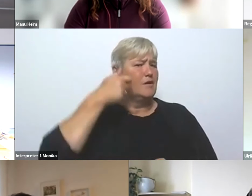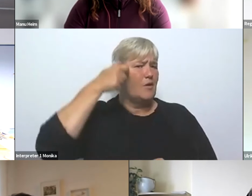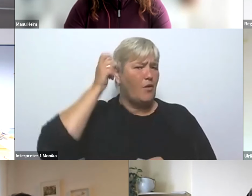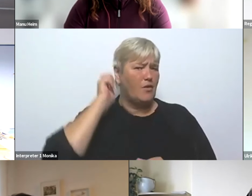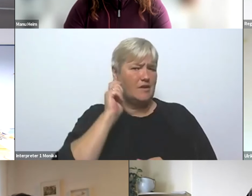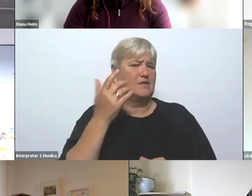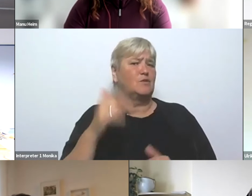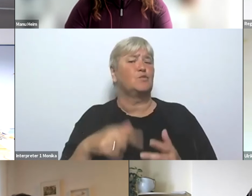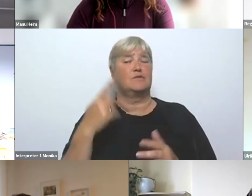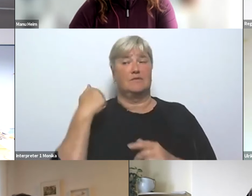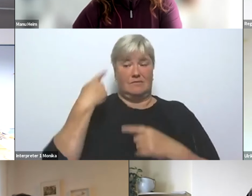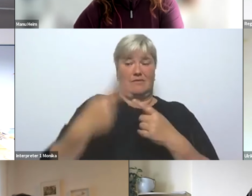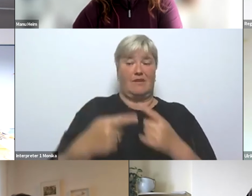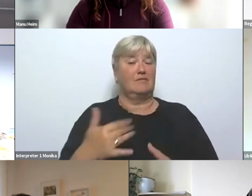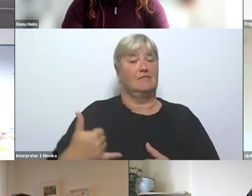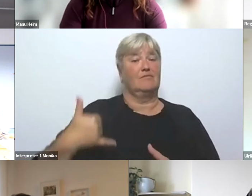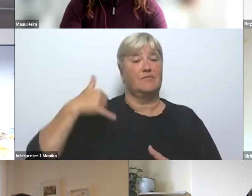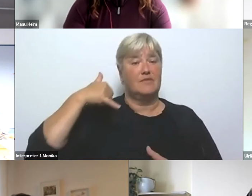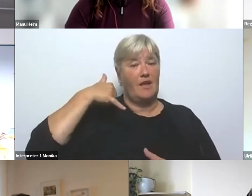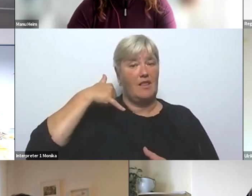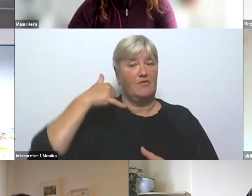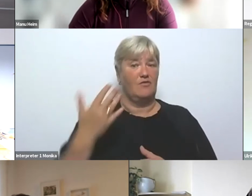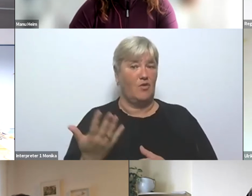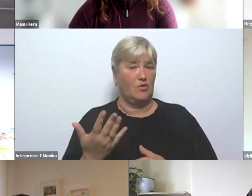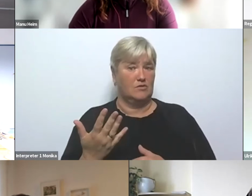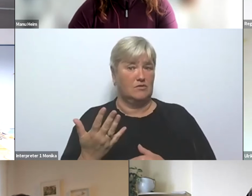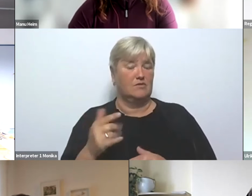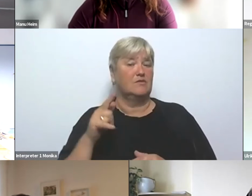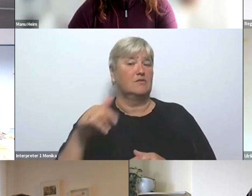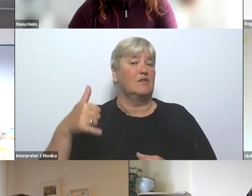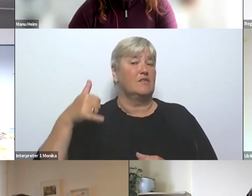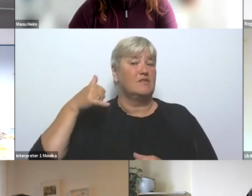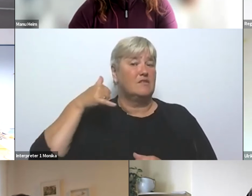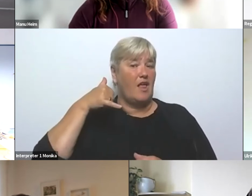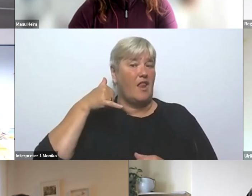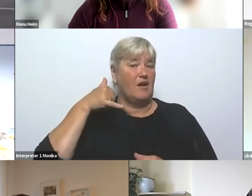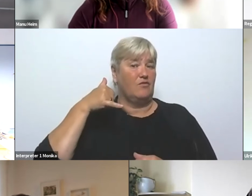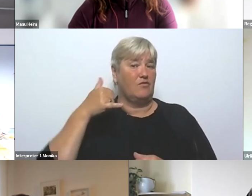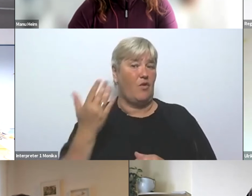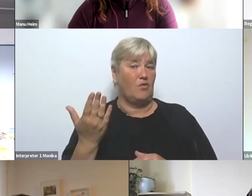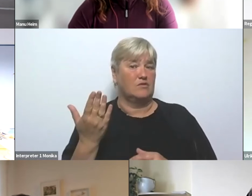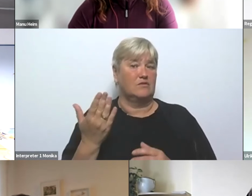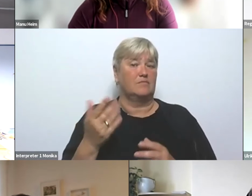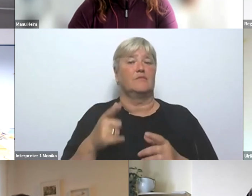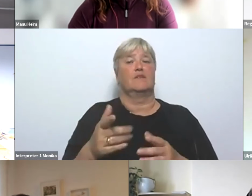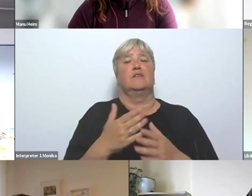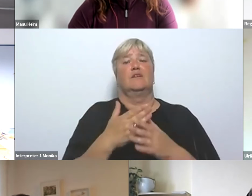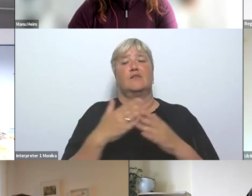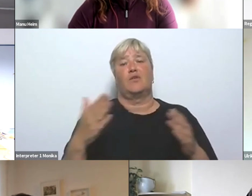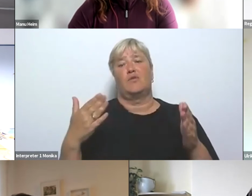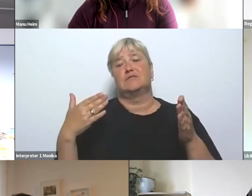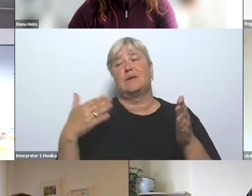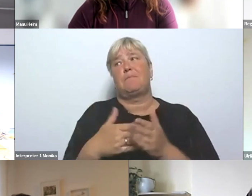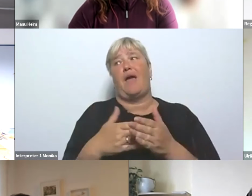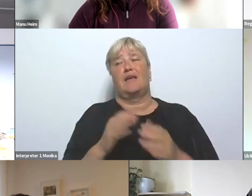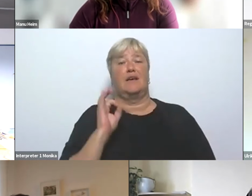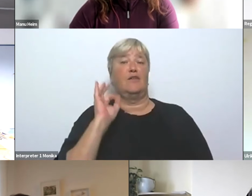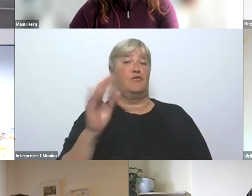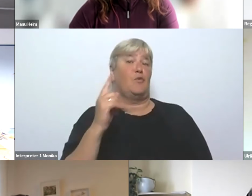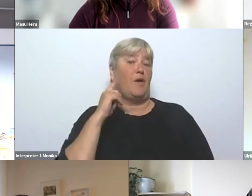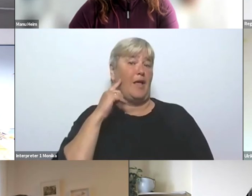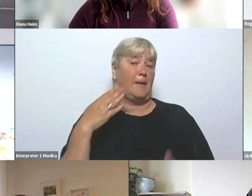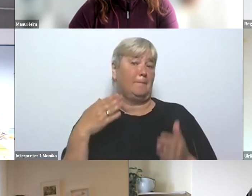Telefon. Die Tragödie der Geschichte dabei, das Telefon wurde zu einem der größten Barrieren für hörbehinderte Menschen